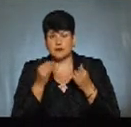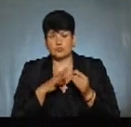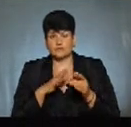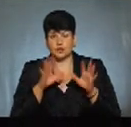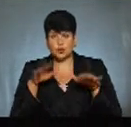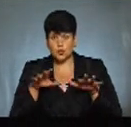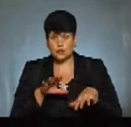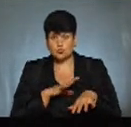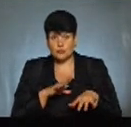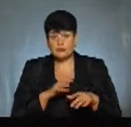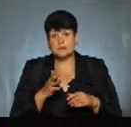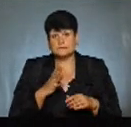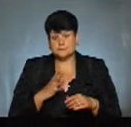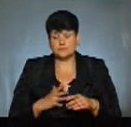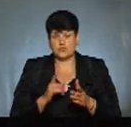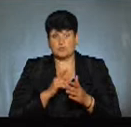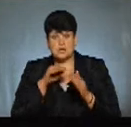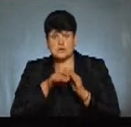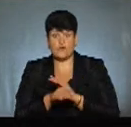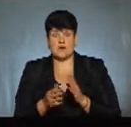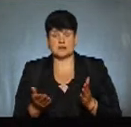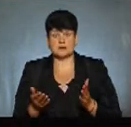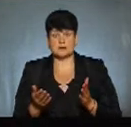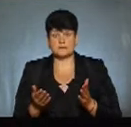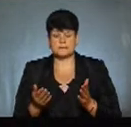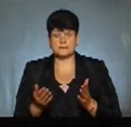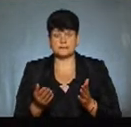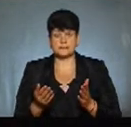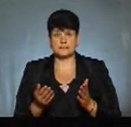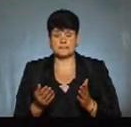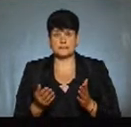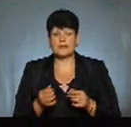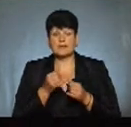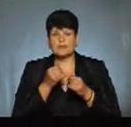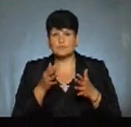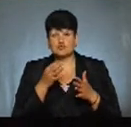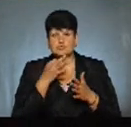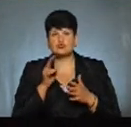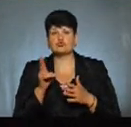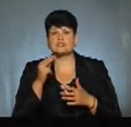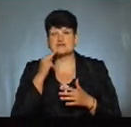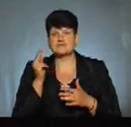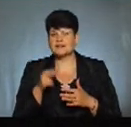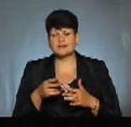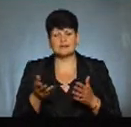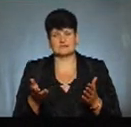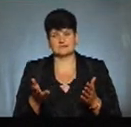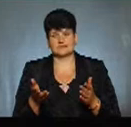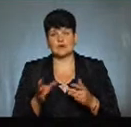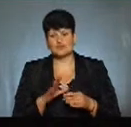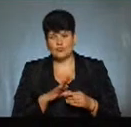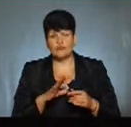і вони змушені були сховатися. Тобто, не можу сказати, що хтось винен, адже бувають